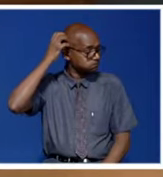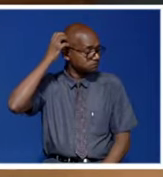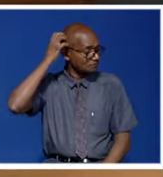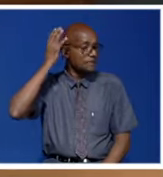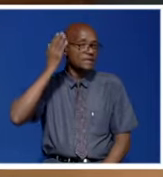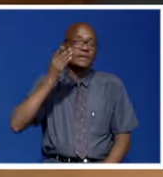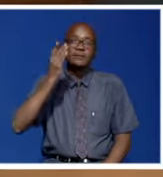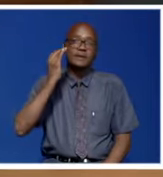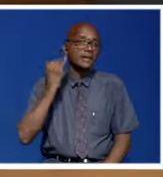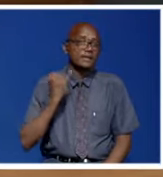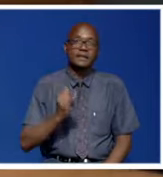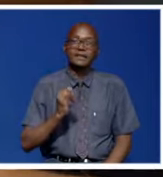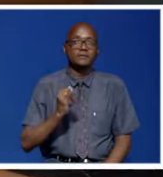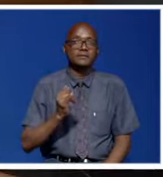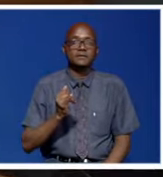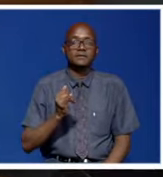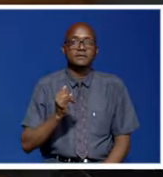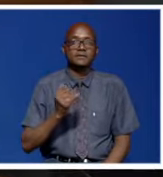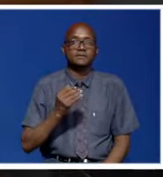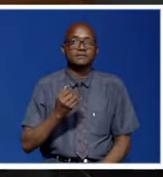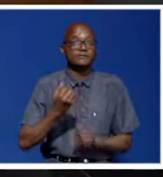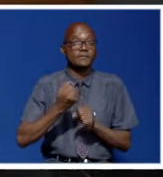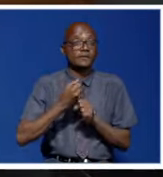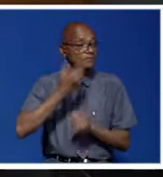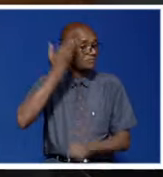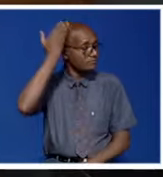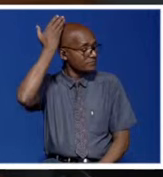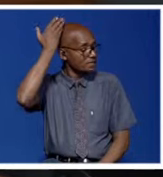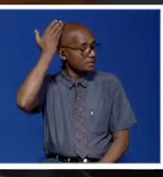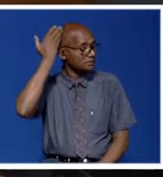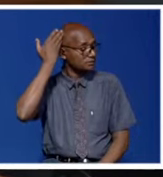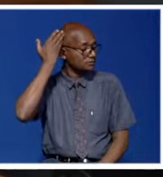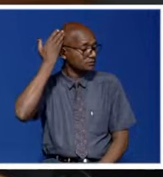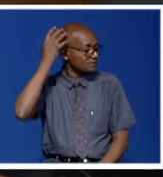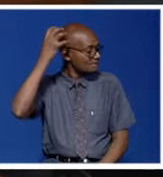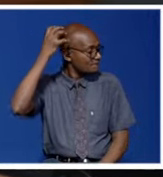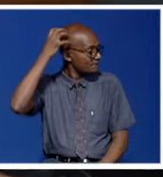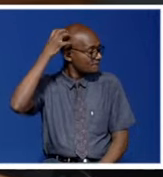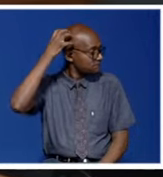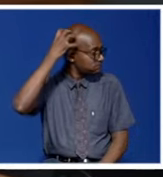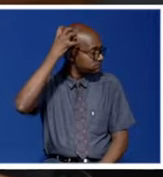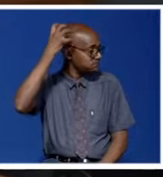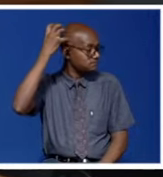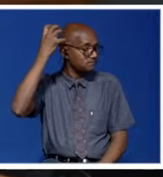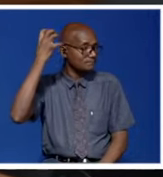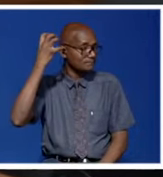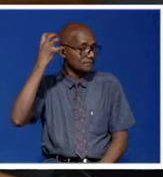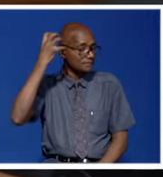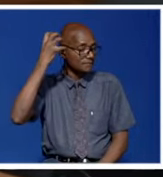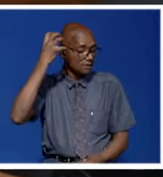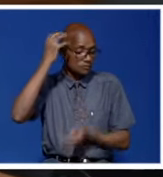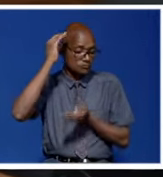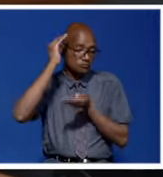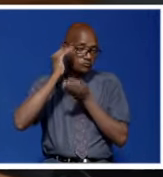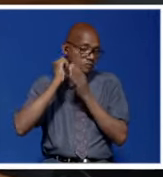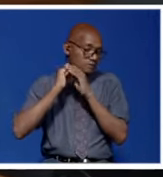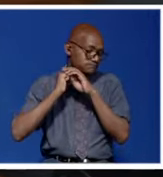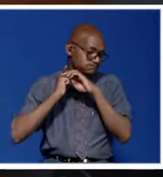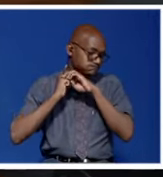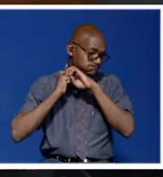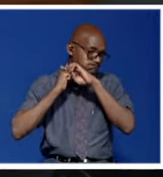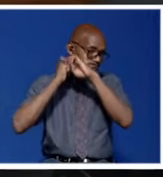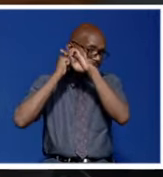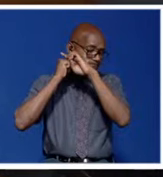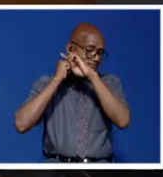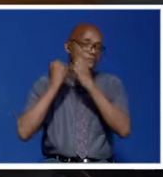haitakiwi, sawa. Kwa hiyo tunafanya upasuaji wa kutoa lile fuvu ili kurelease ile pressure ambayo